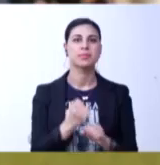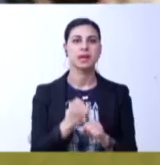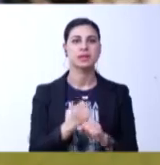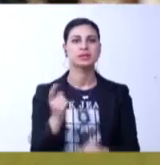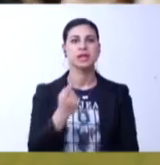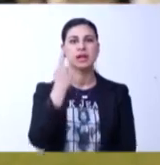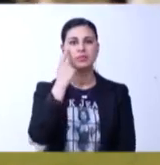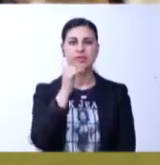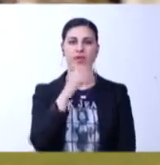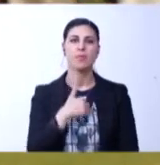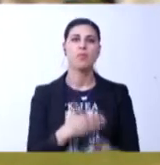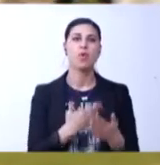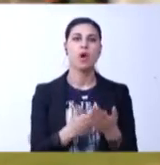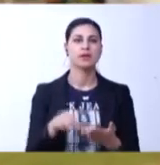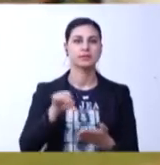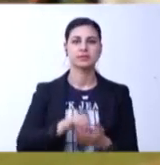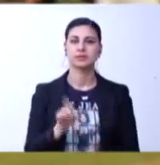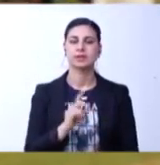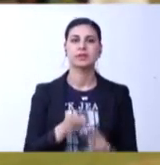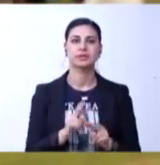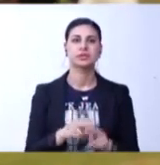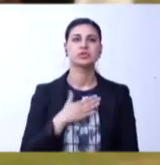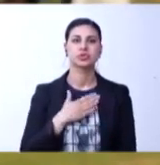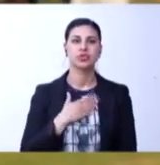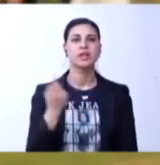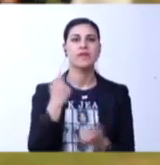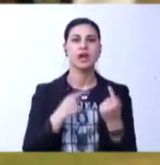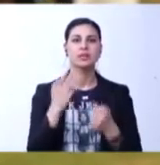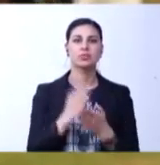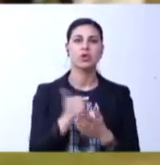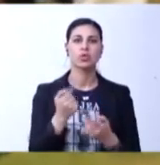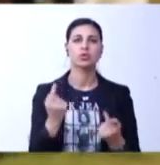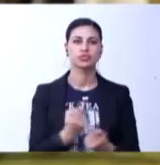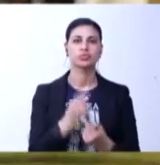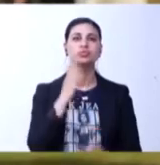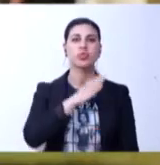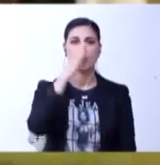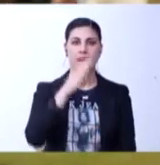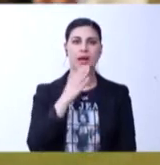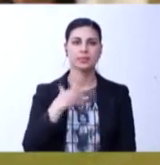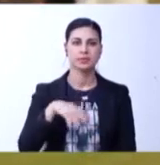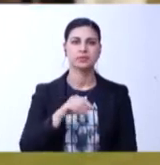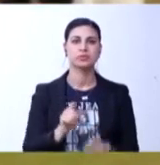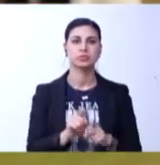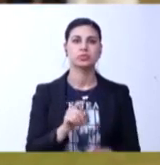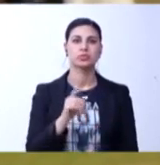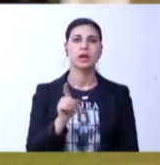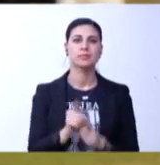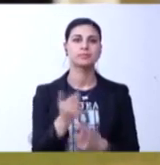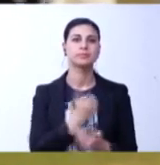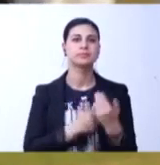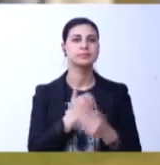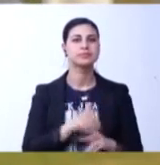უბრალოდ მოხალისეობრივი ჩვენი მხრიდან, არამედ ეს ჩვენი ვალდებულება, როგორც ჩვეულების და როგორც შეზღუდულ შესრულების მქონე პირთა